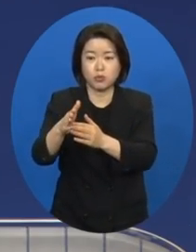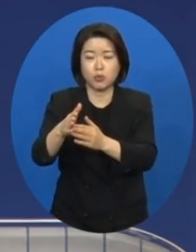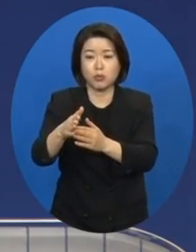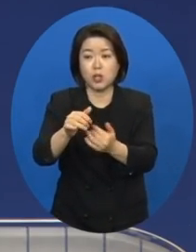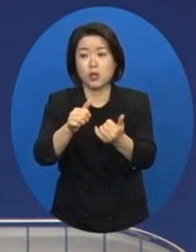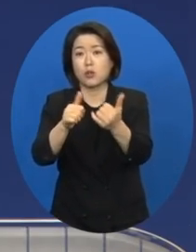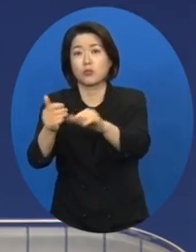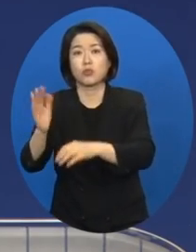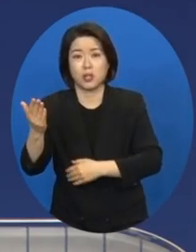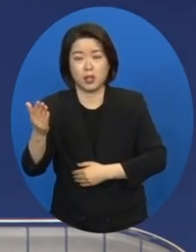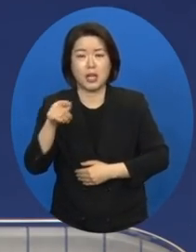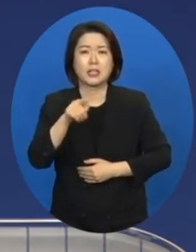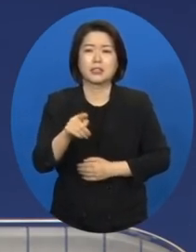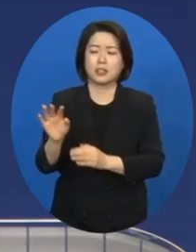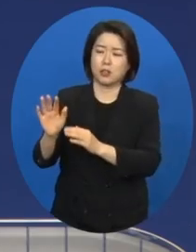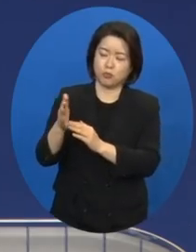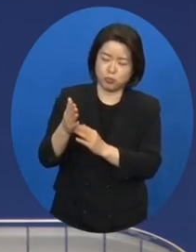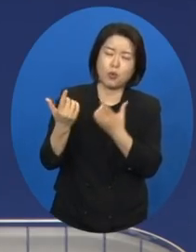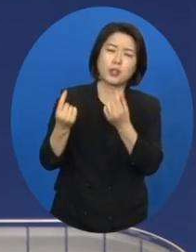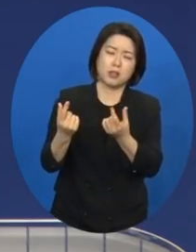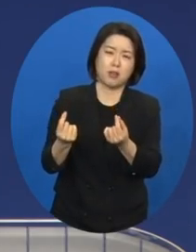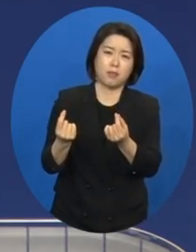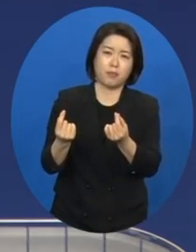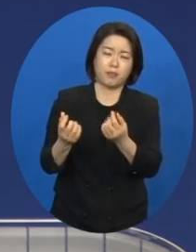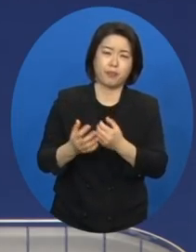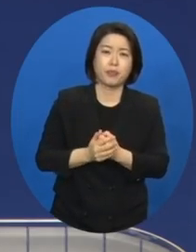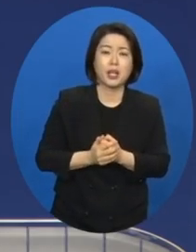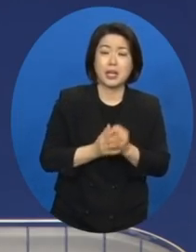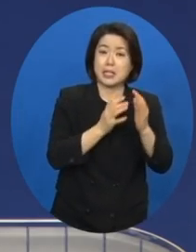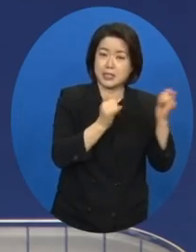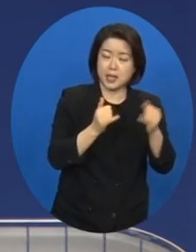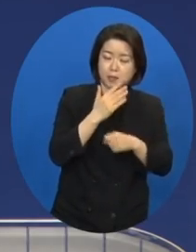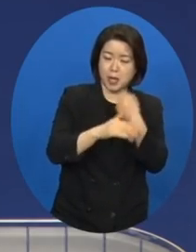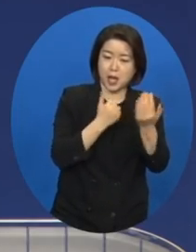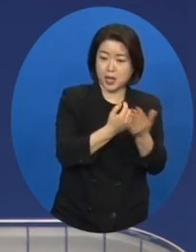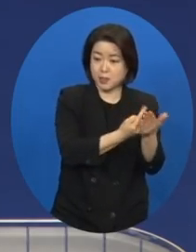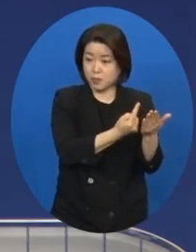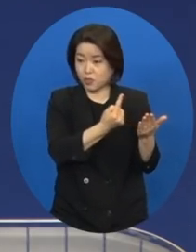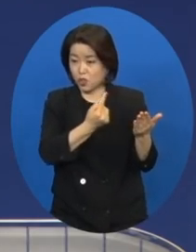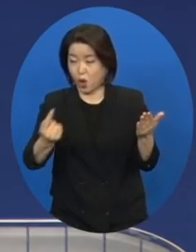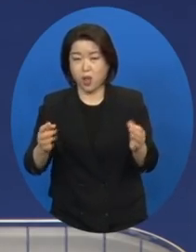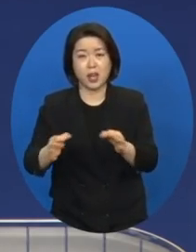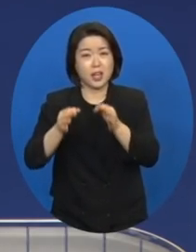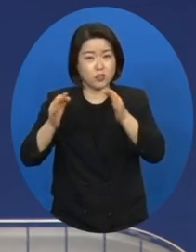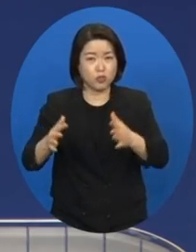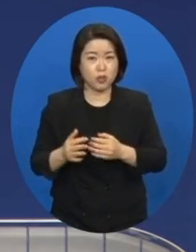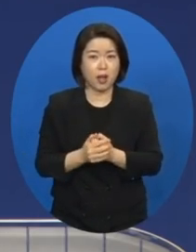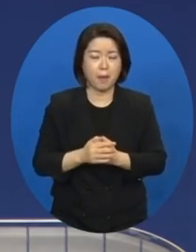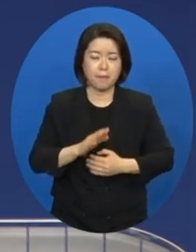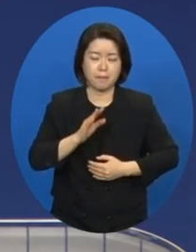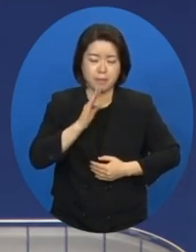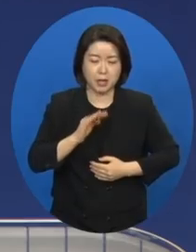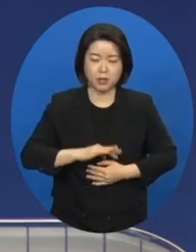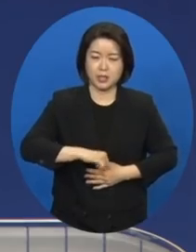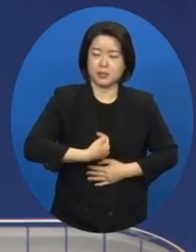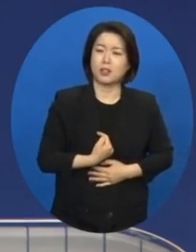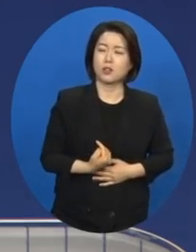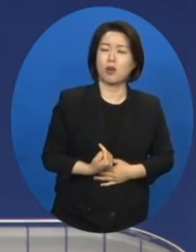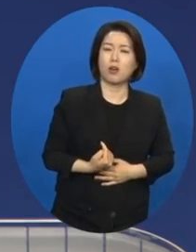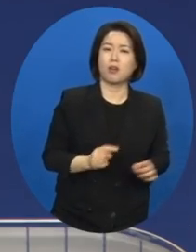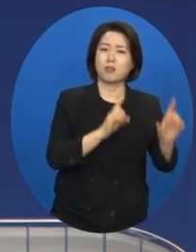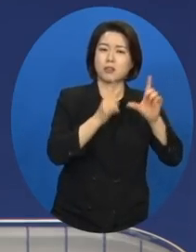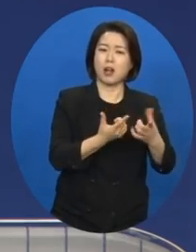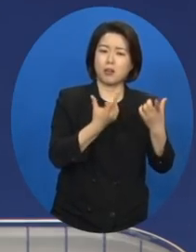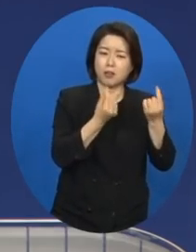없는 그런 고기처럼 인간이랑 하나님을 떠나는 순간 스스로 살 수 있을 것 같지만